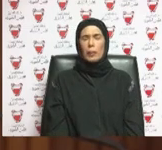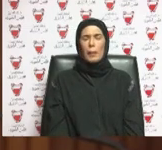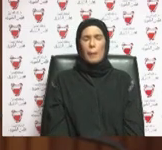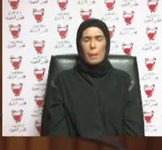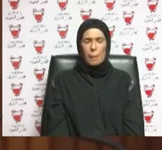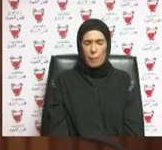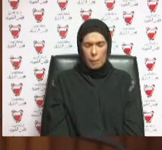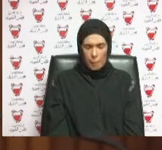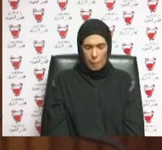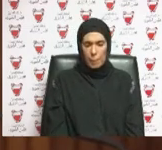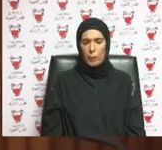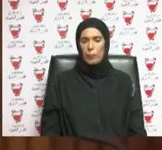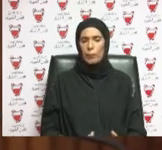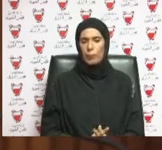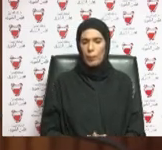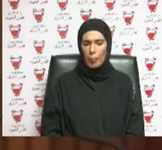نكبر فيك